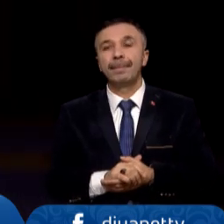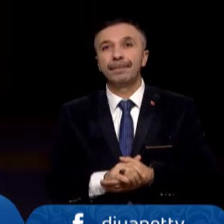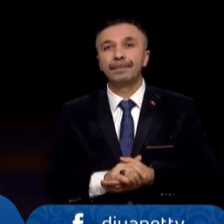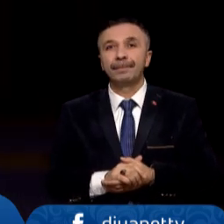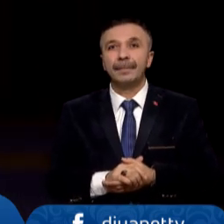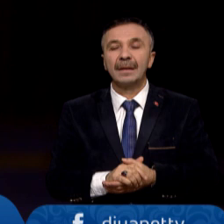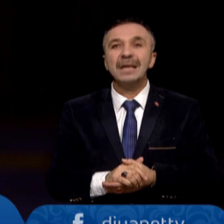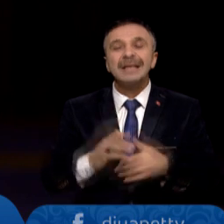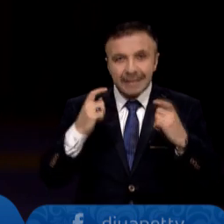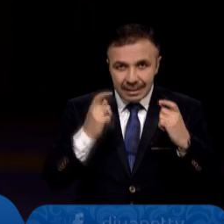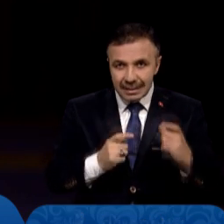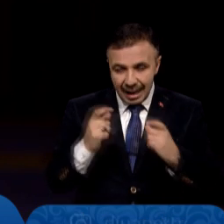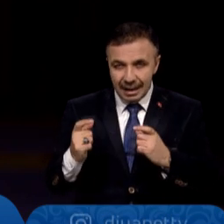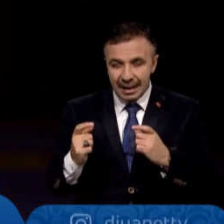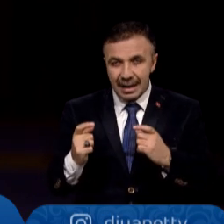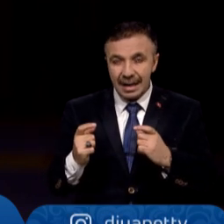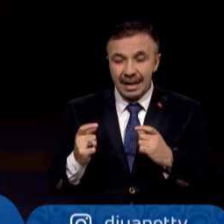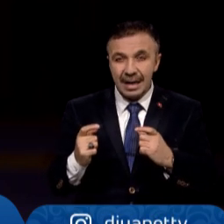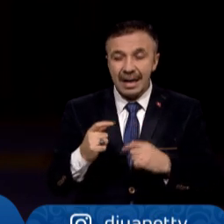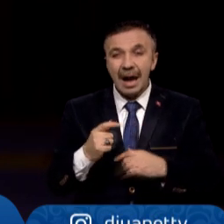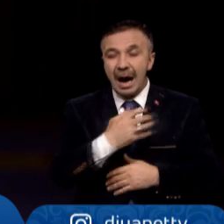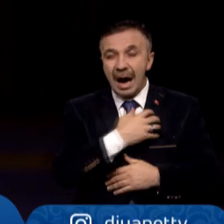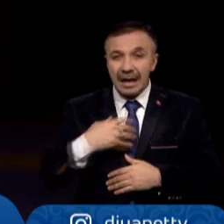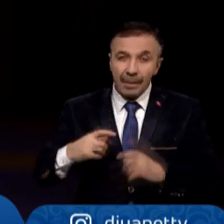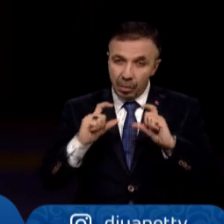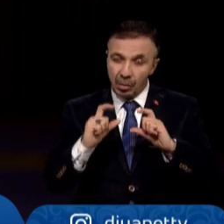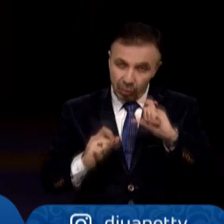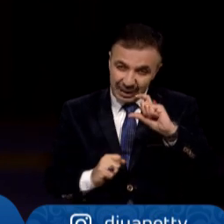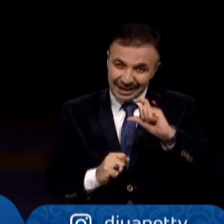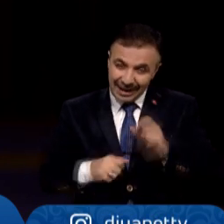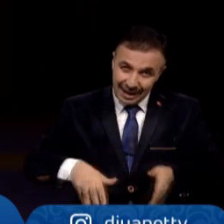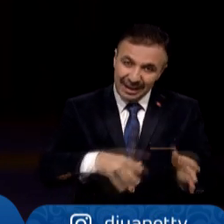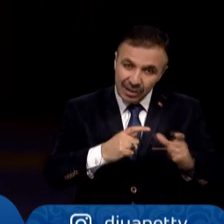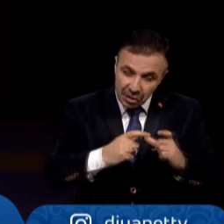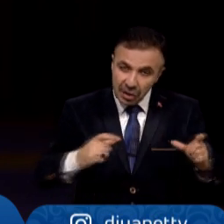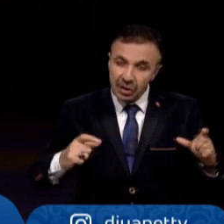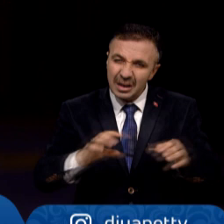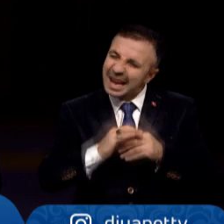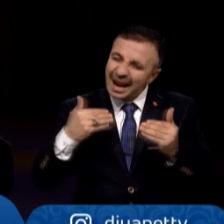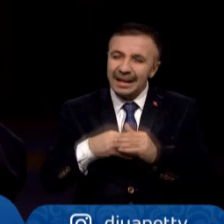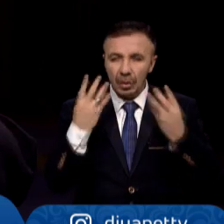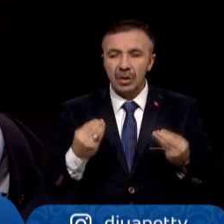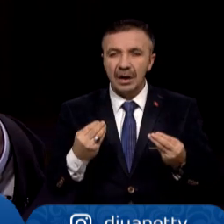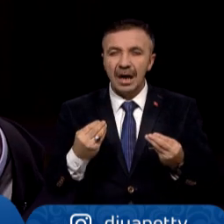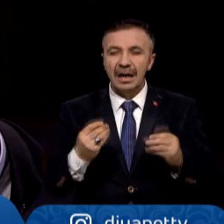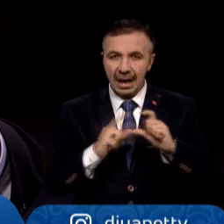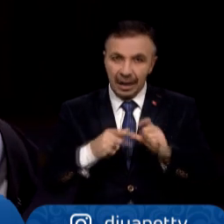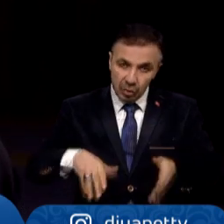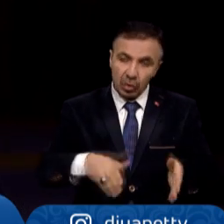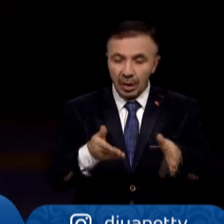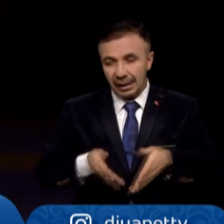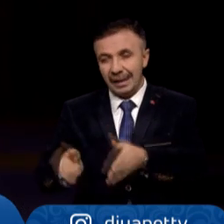bunlara şehrin ana caddelerinin genişliği ne kadar olacak ara